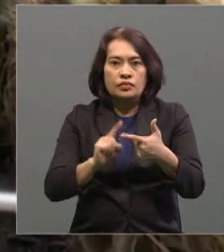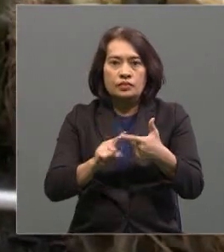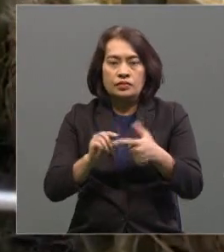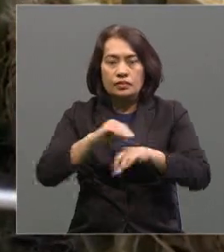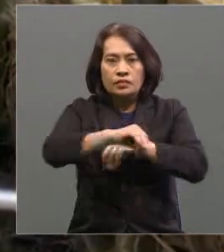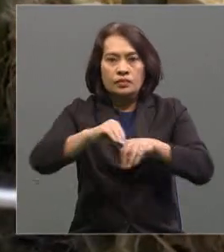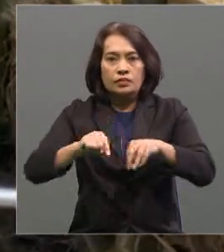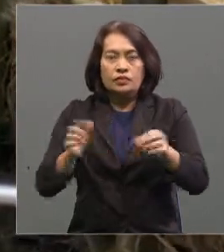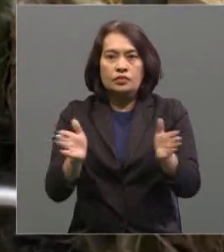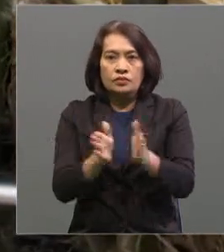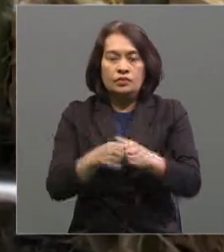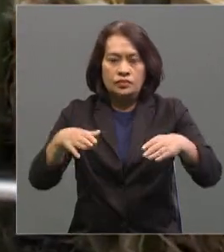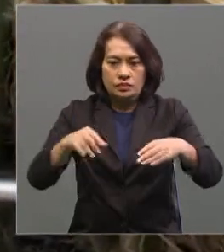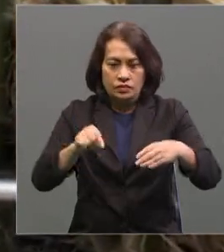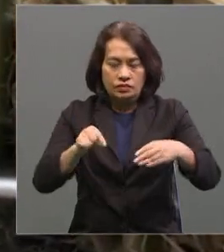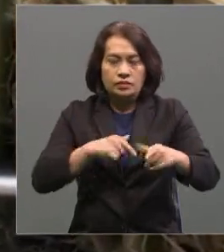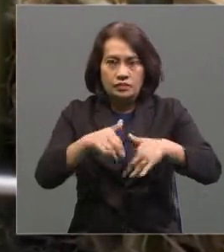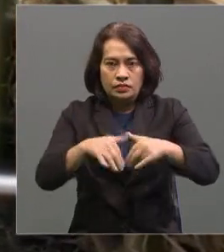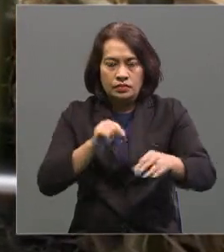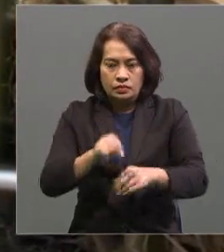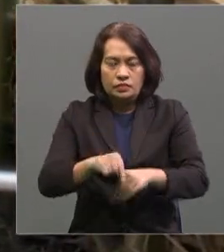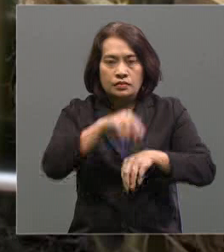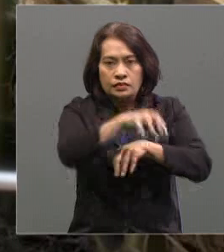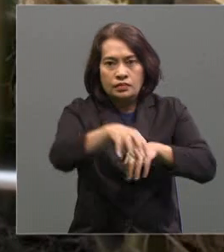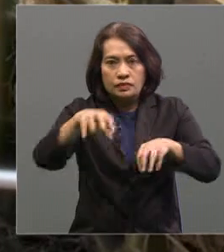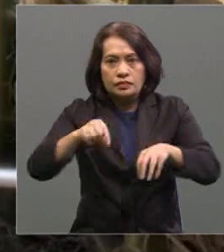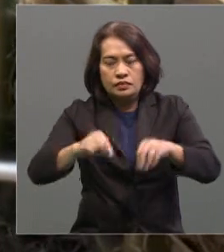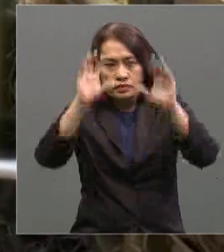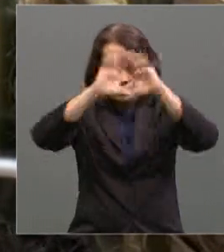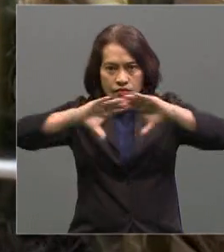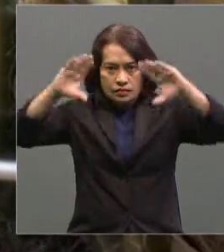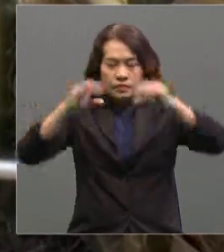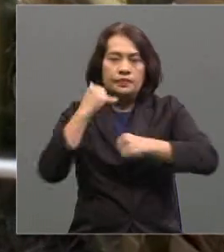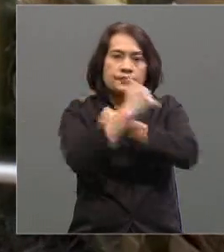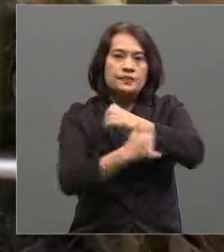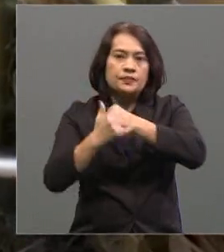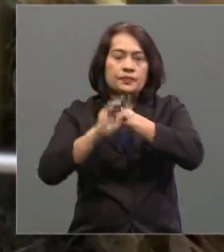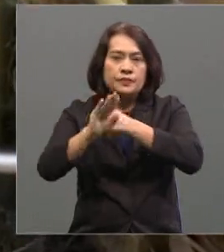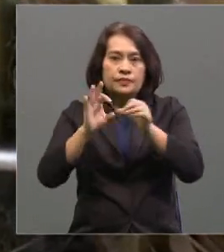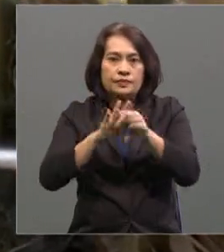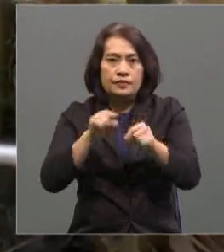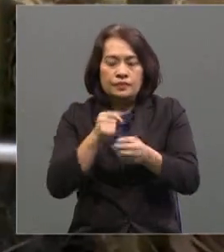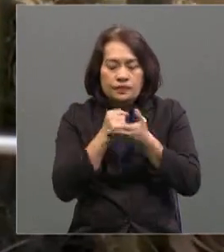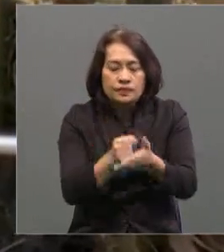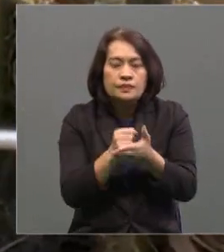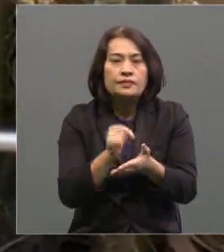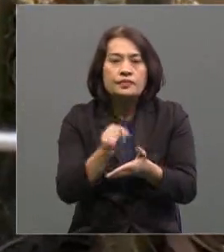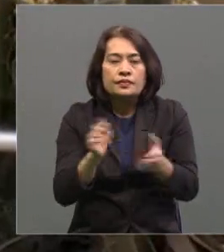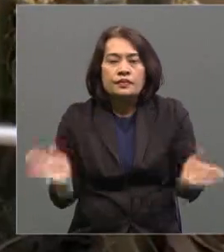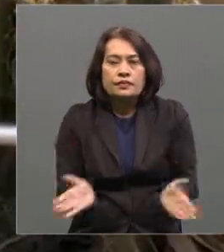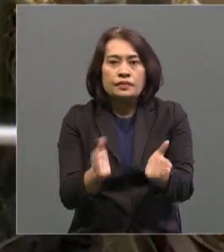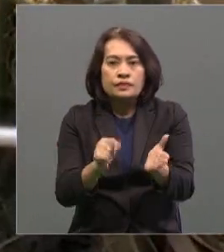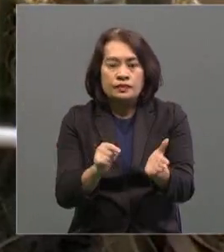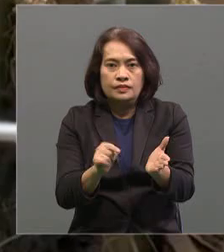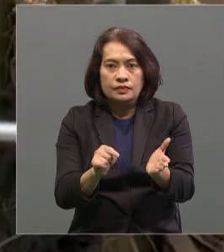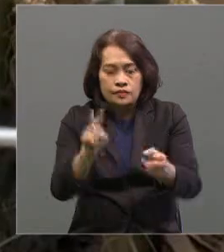ข่ายรวมกลุ่มกันระหว่างชาวบ้านกับหน่วยงานราชการทั้งในและต่างประเทศเพื่อที่จะเข้ามาซัพพอร์ตหรือว่าช่วยสนับสนุนหา